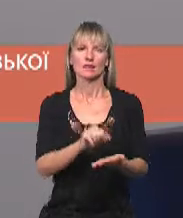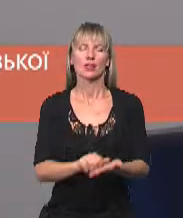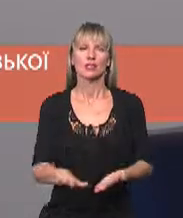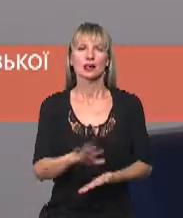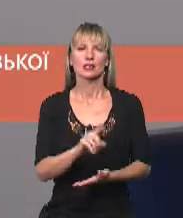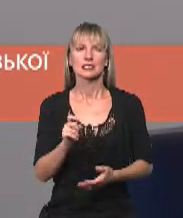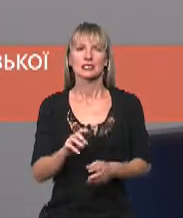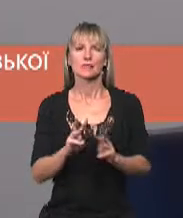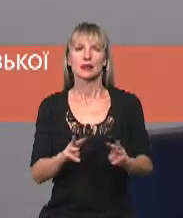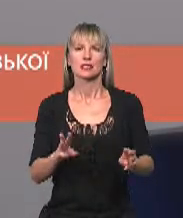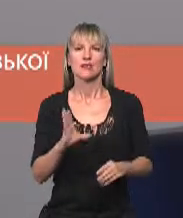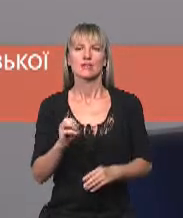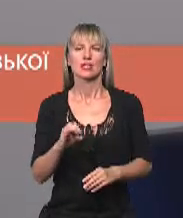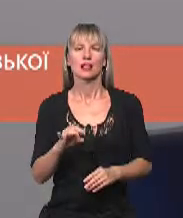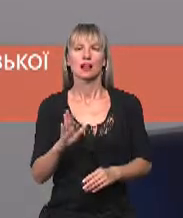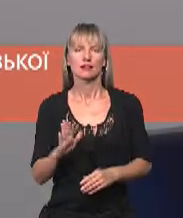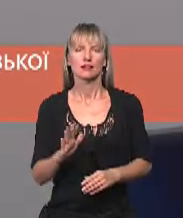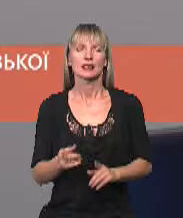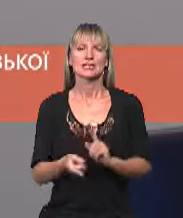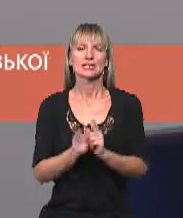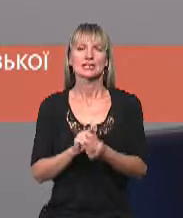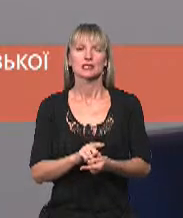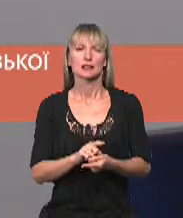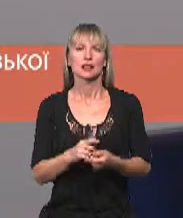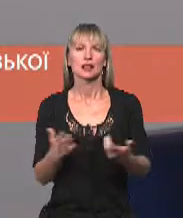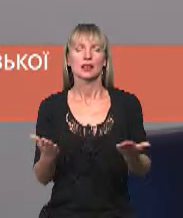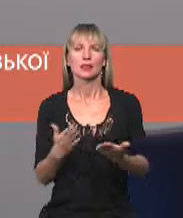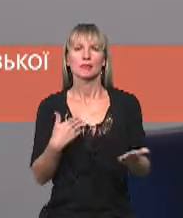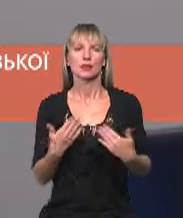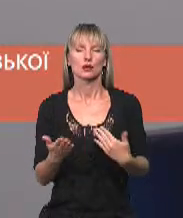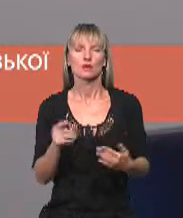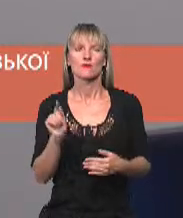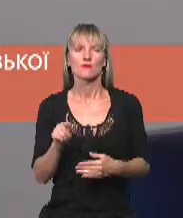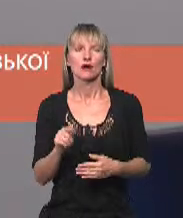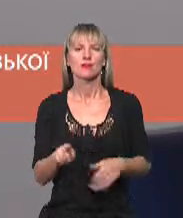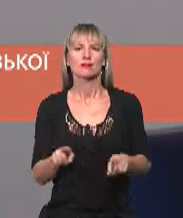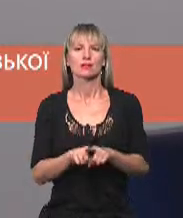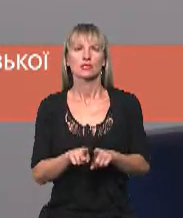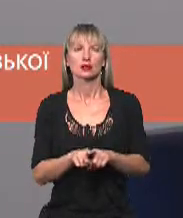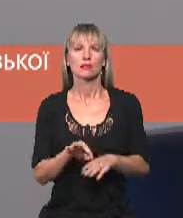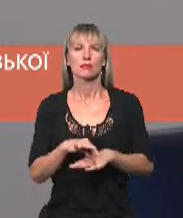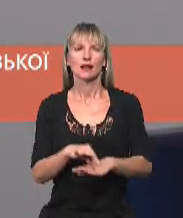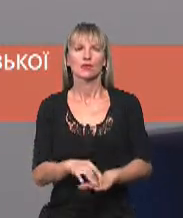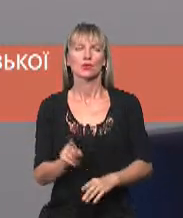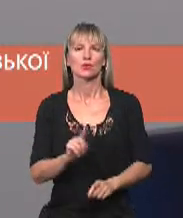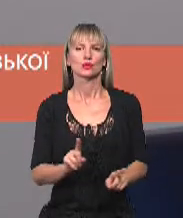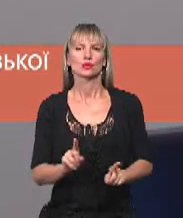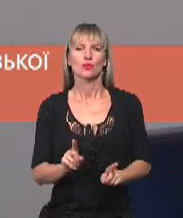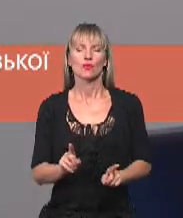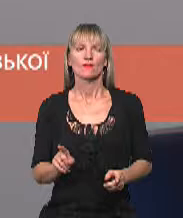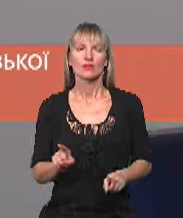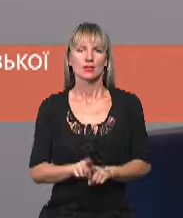з Міністерством ветеранів, зміна якихось підходів, вона все ж таки призведе до того, що все ж